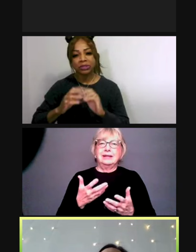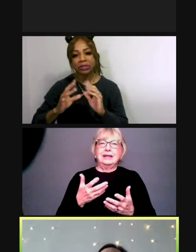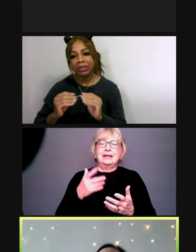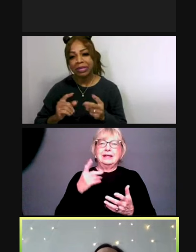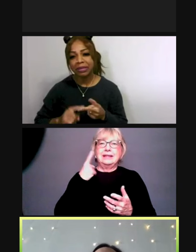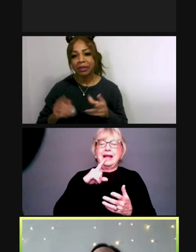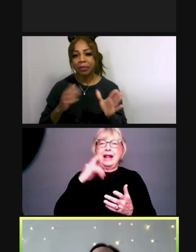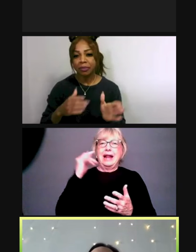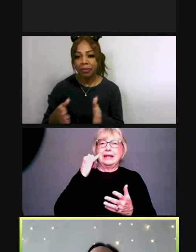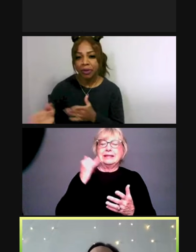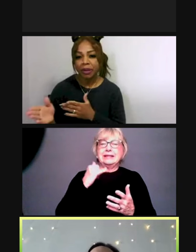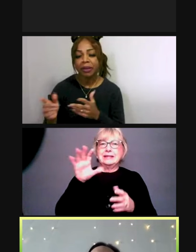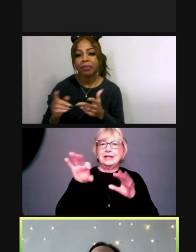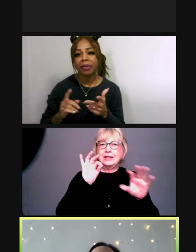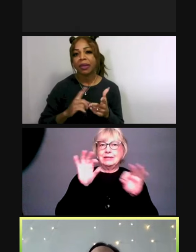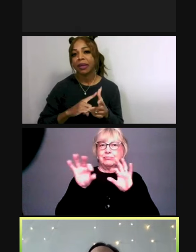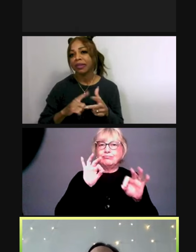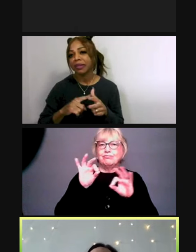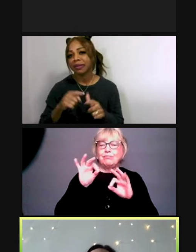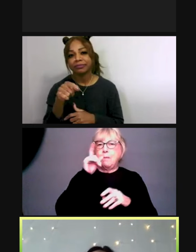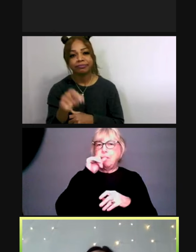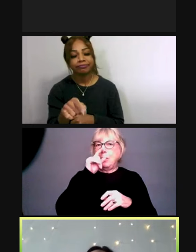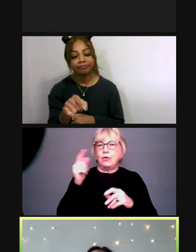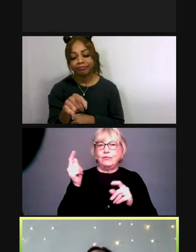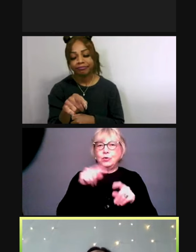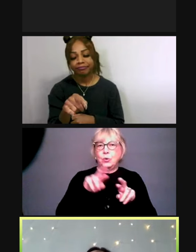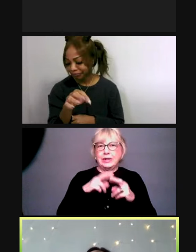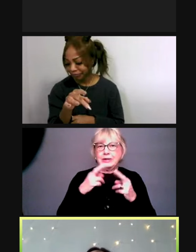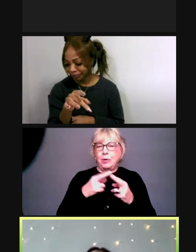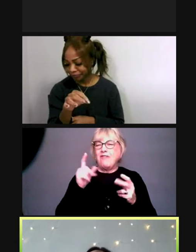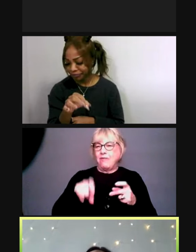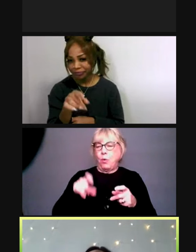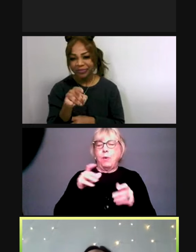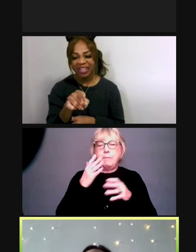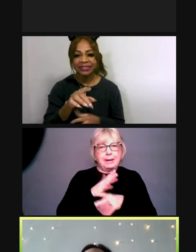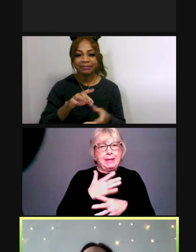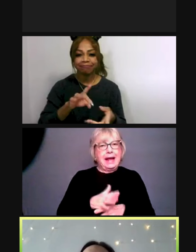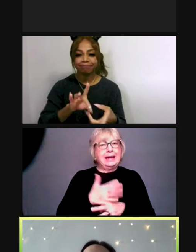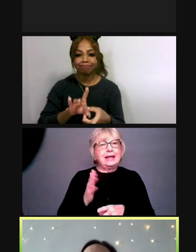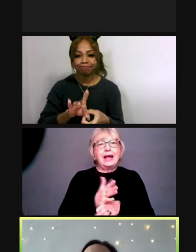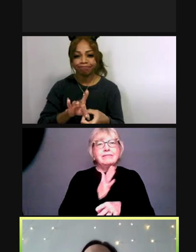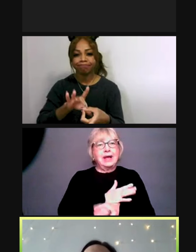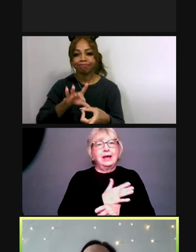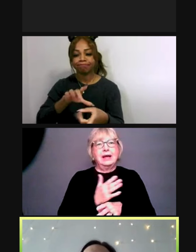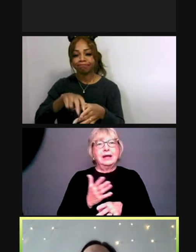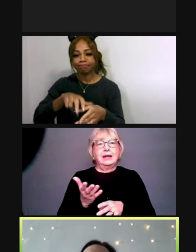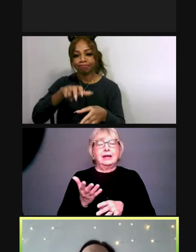pour l'exposition collective n'a pas pu assister aux réunions en séance de préparation. Alors,